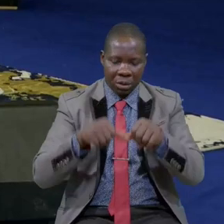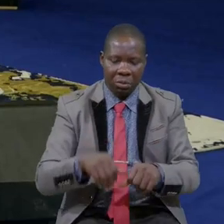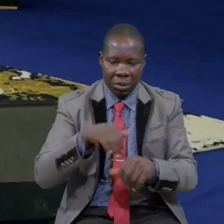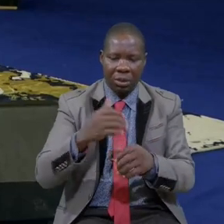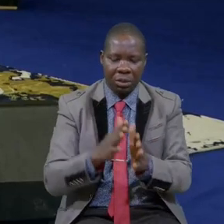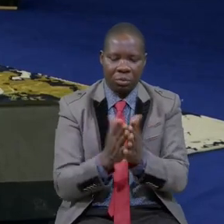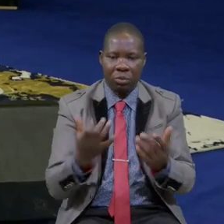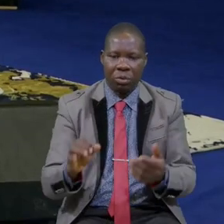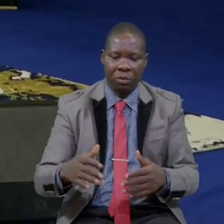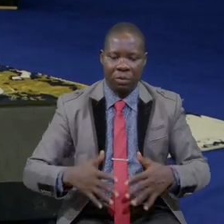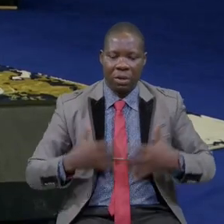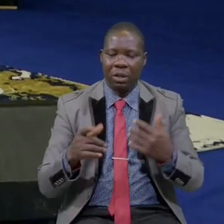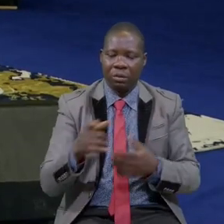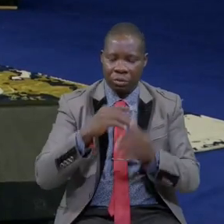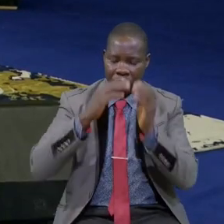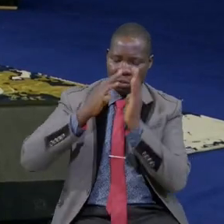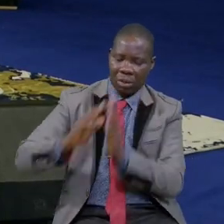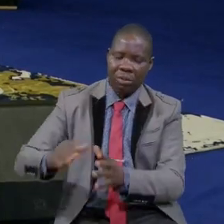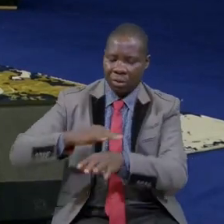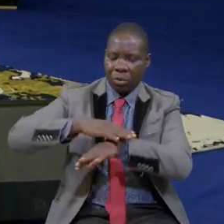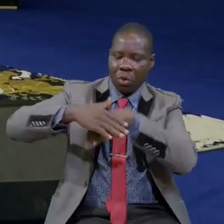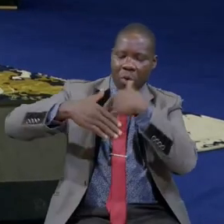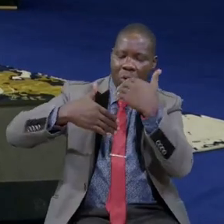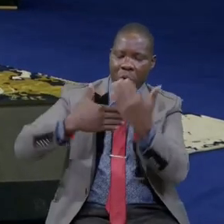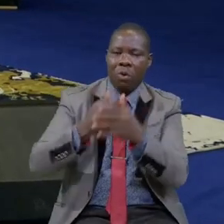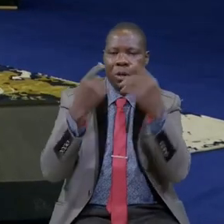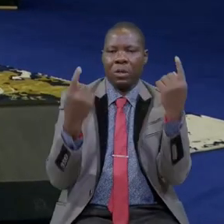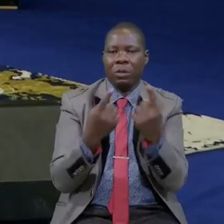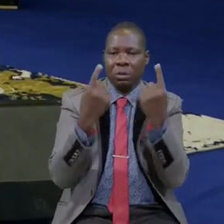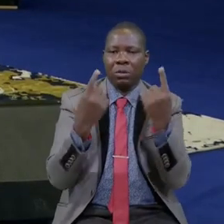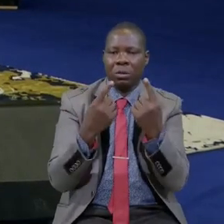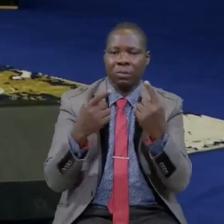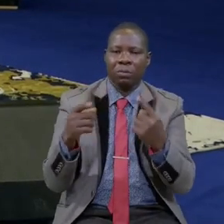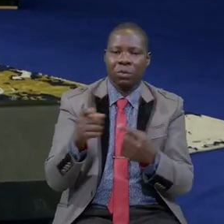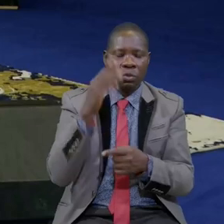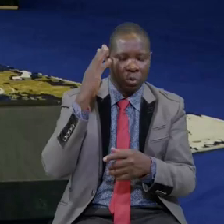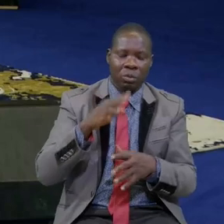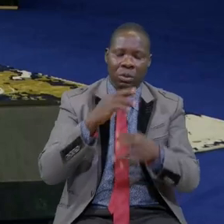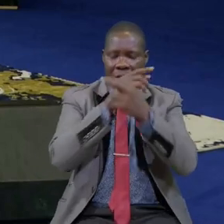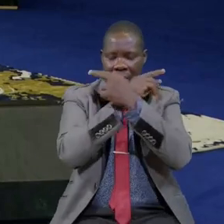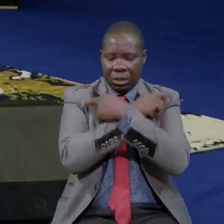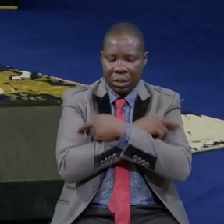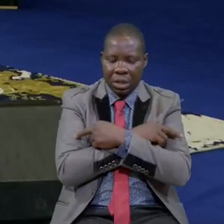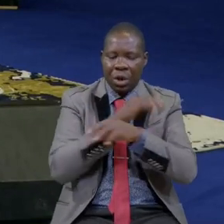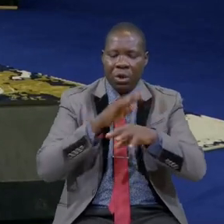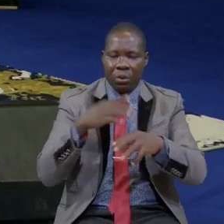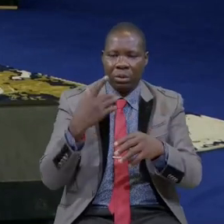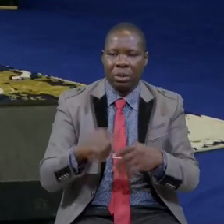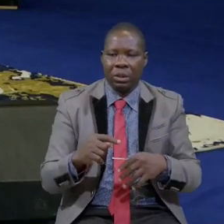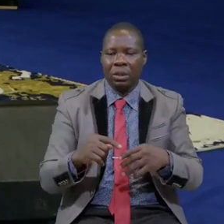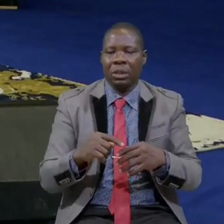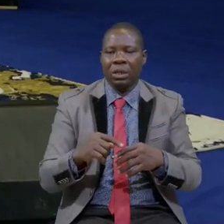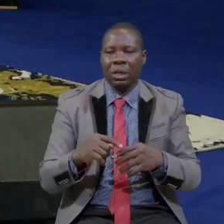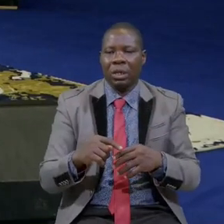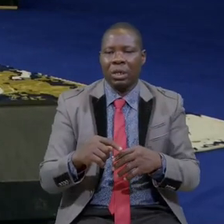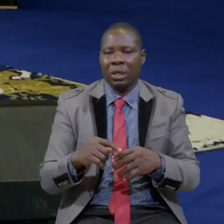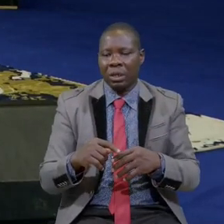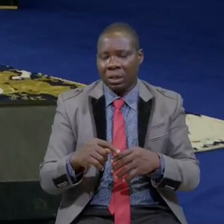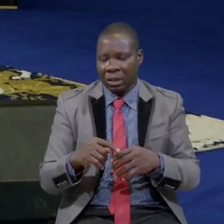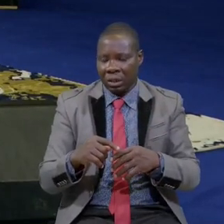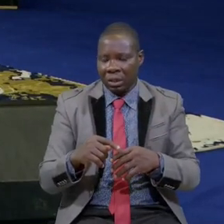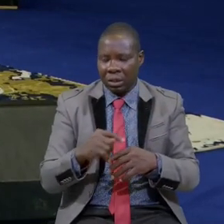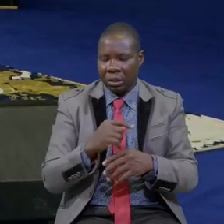si ton nom est dans le livre, tu dois abandonner l'iniquité. Tu dois t'appuyer sur le Rédempteur.